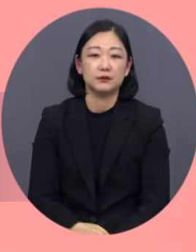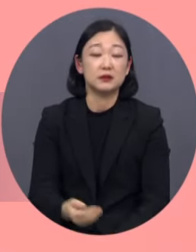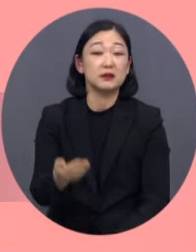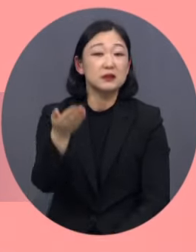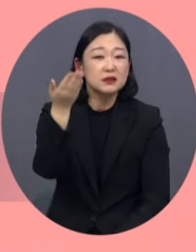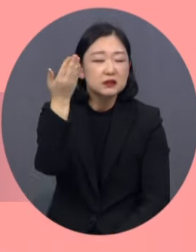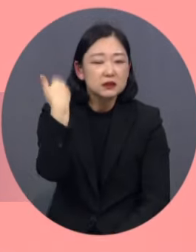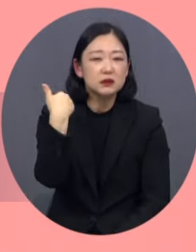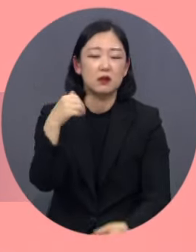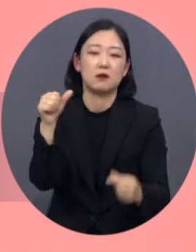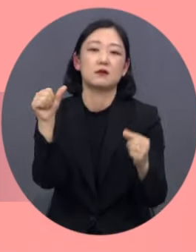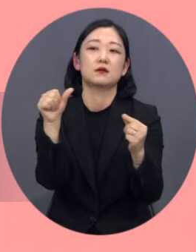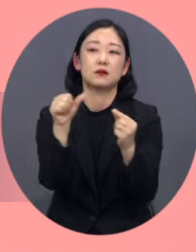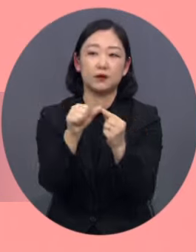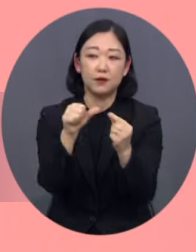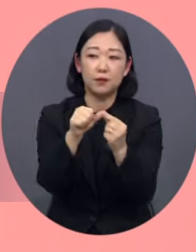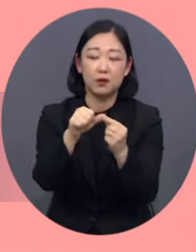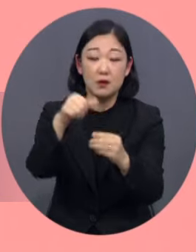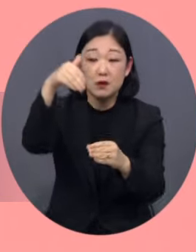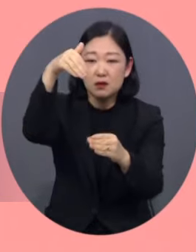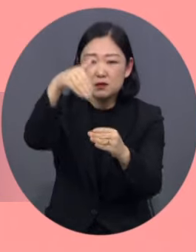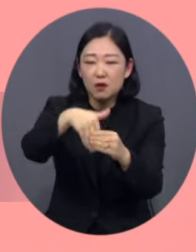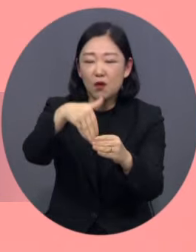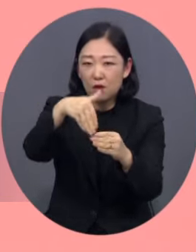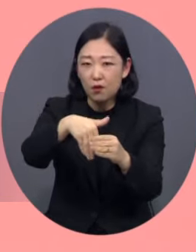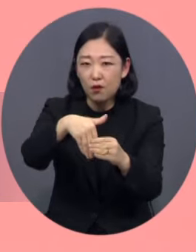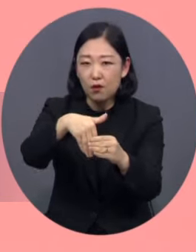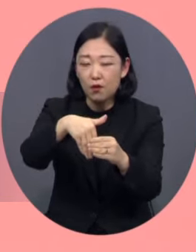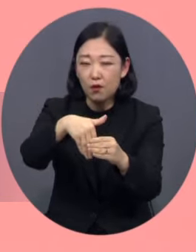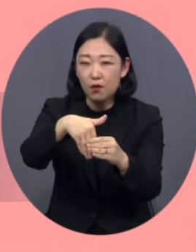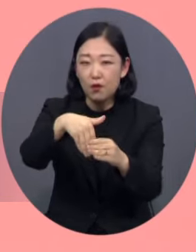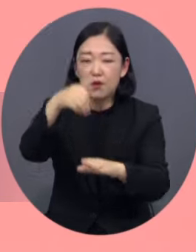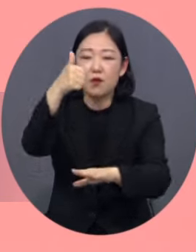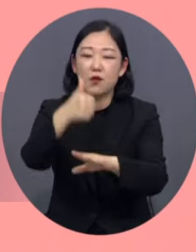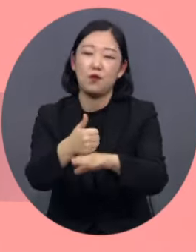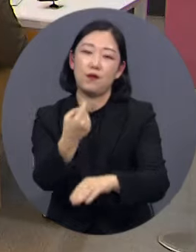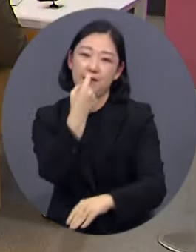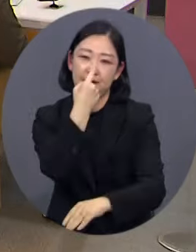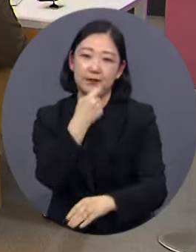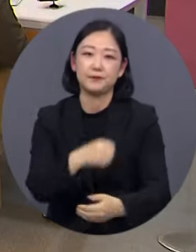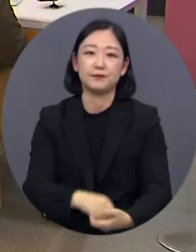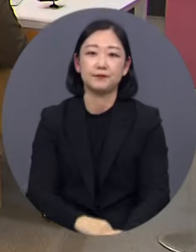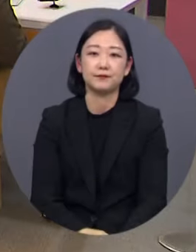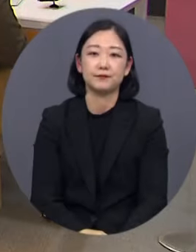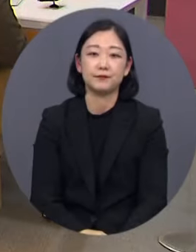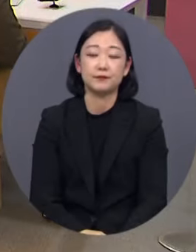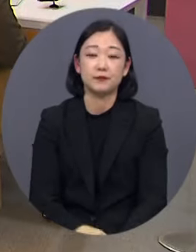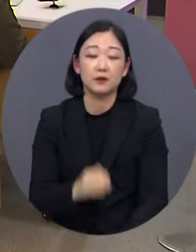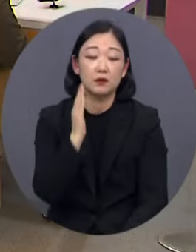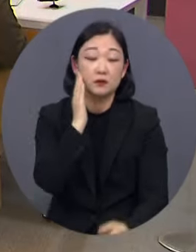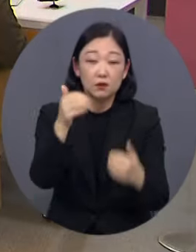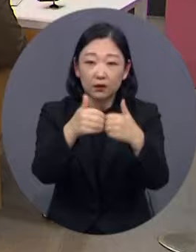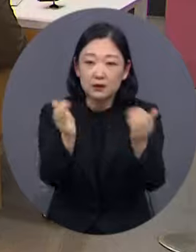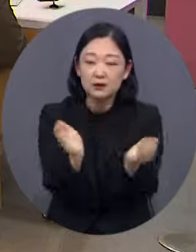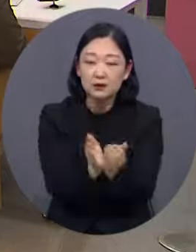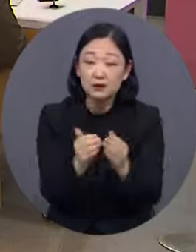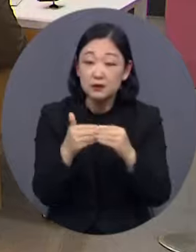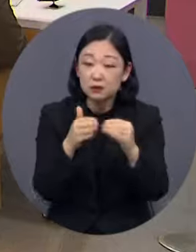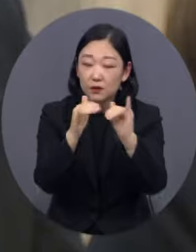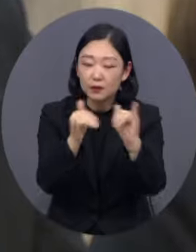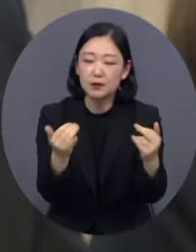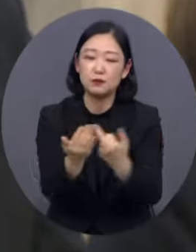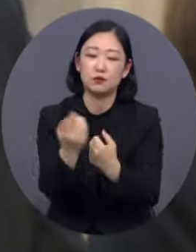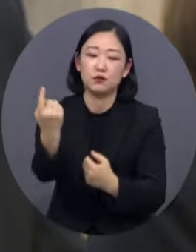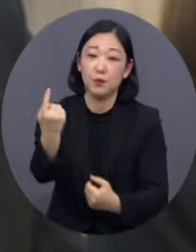이것이 지난 다섯 번의 총선의 교훈입니다. 녹색정의당에서는 지도부가 제주를